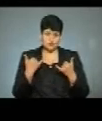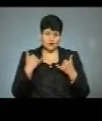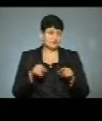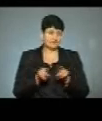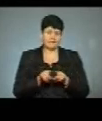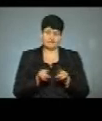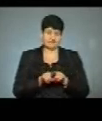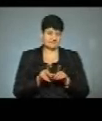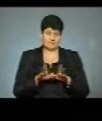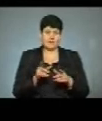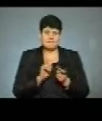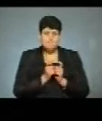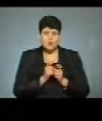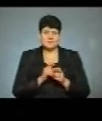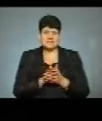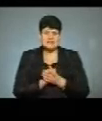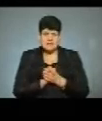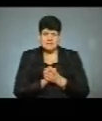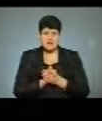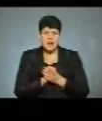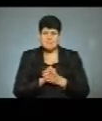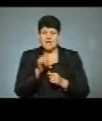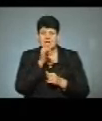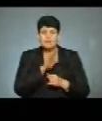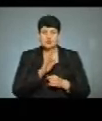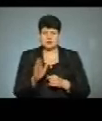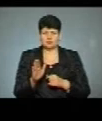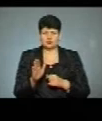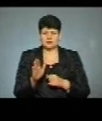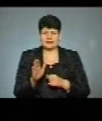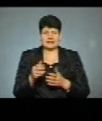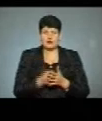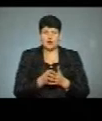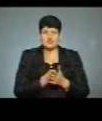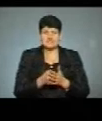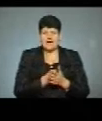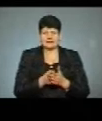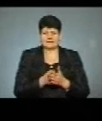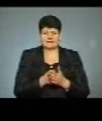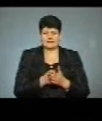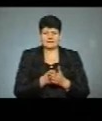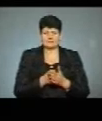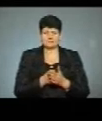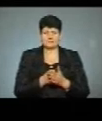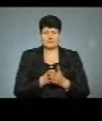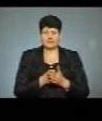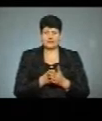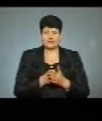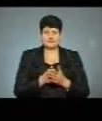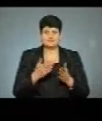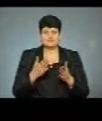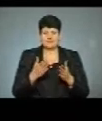розхожий термін, що ми боремося за мир, але мир не може бути, значить, досягнути різними, не, я би